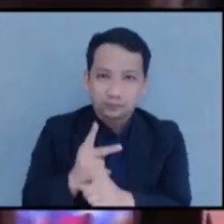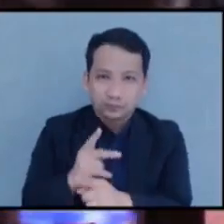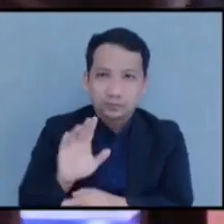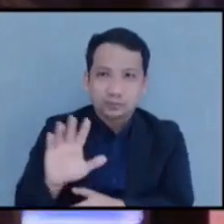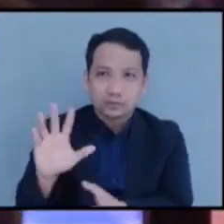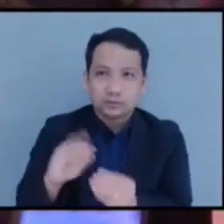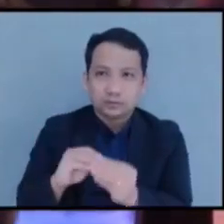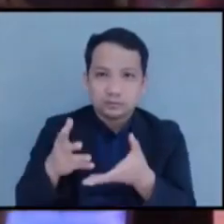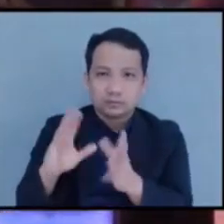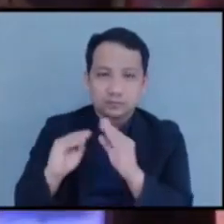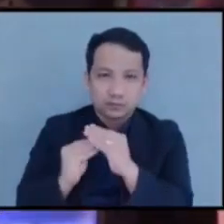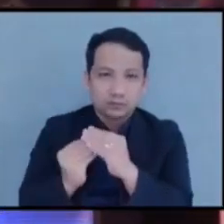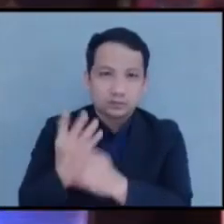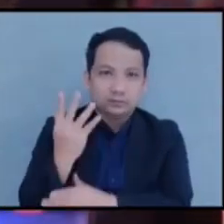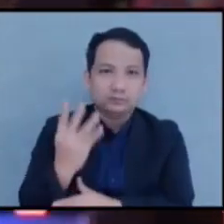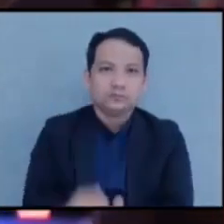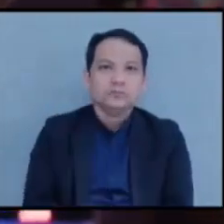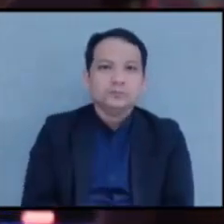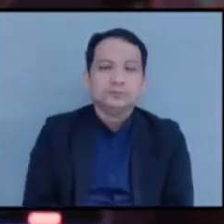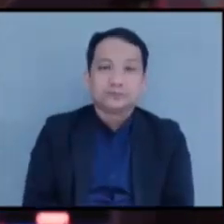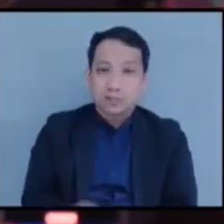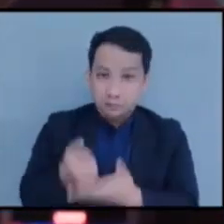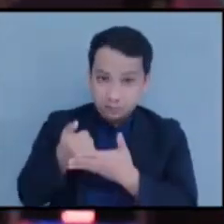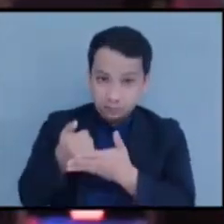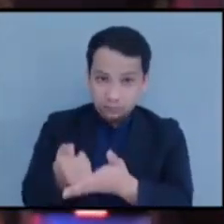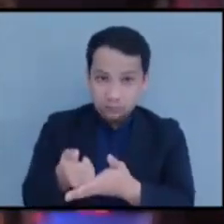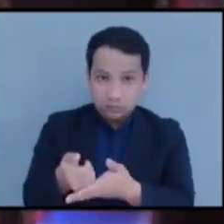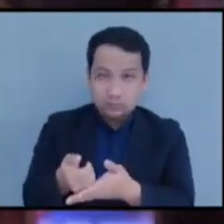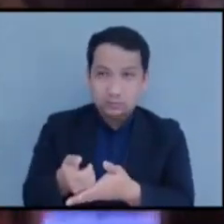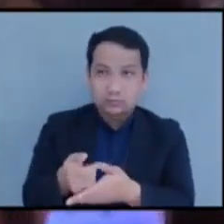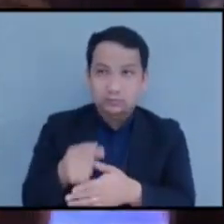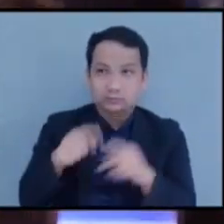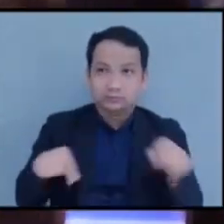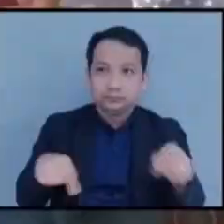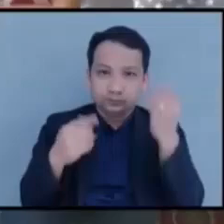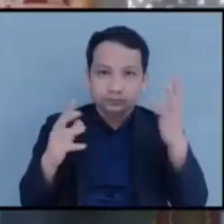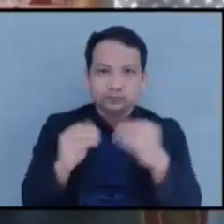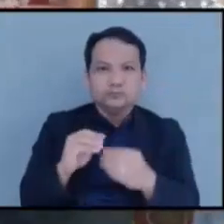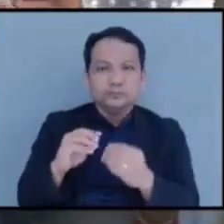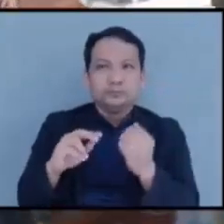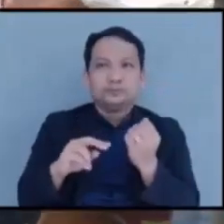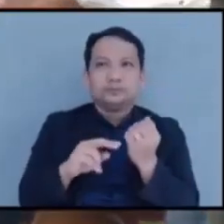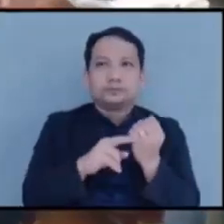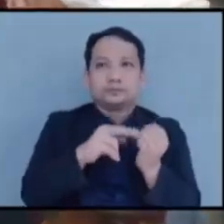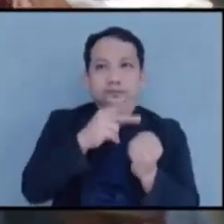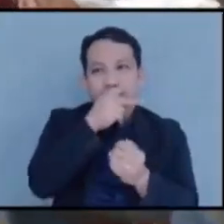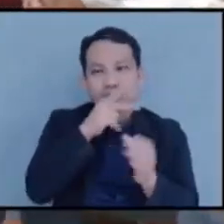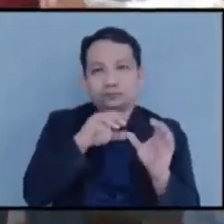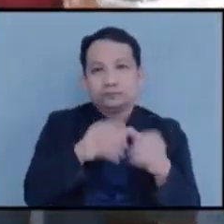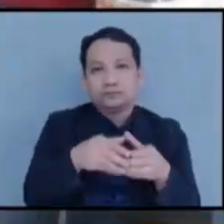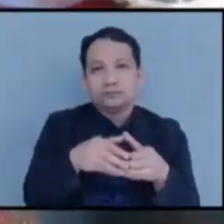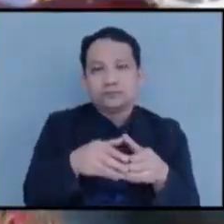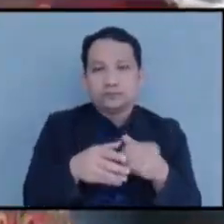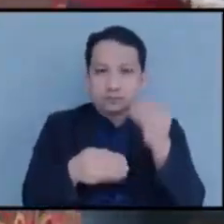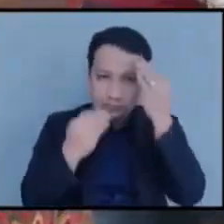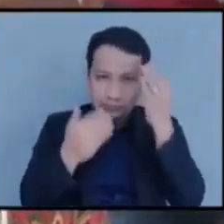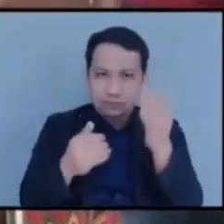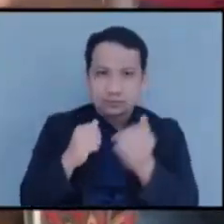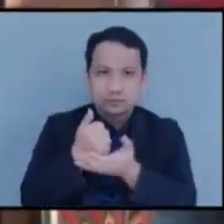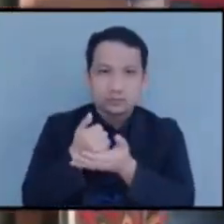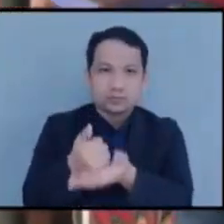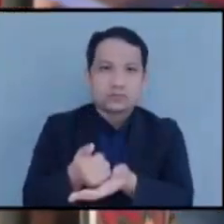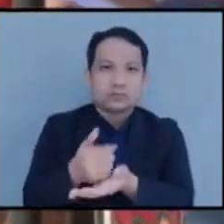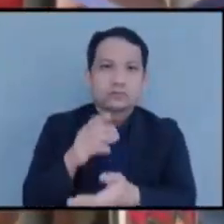grow. Sa pamamagitan ng pagtutulungan ng ilang ahensya ng gobyerno at ng pribadong sektor, ay layunin itong matulungan ang mga